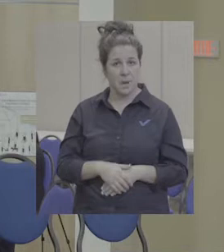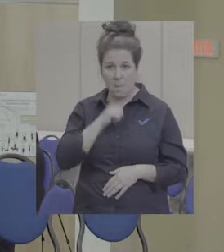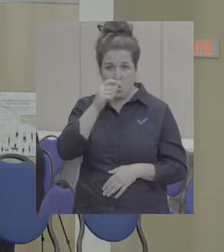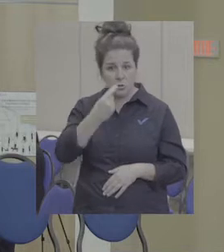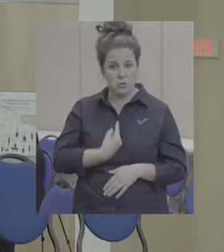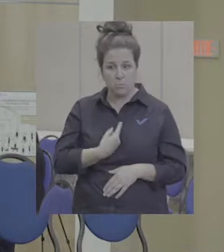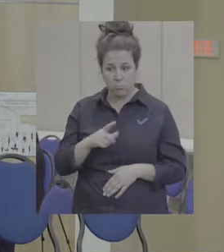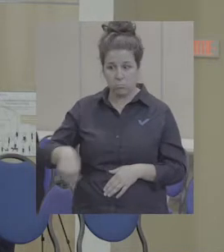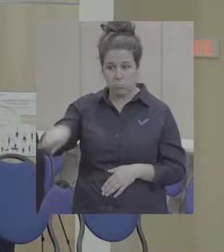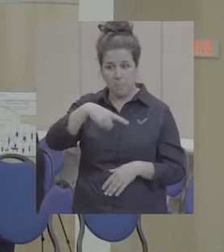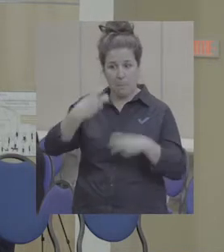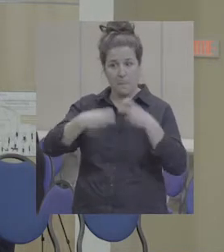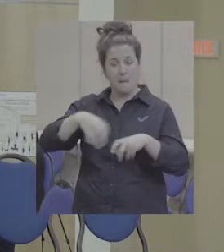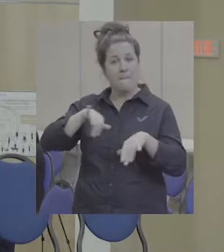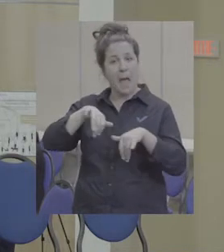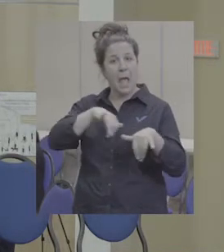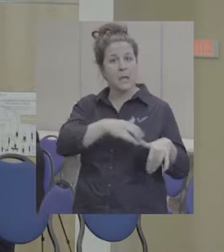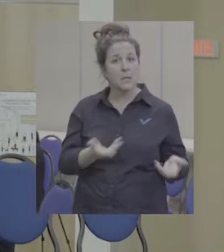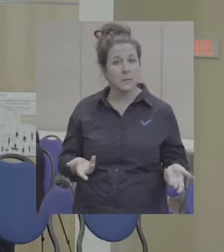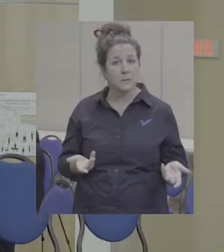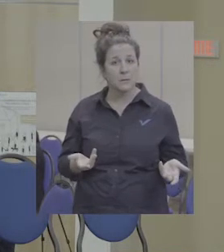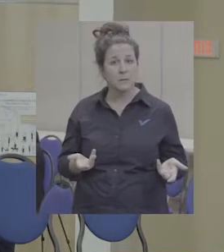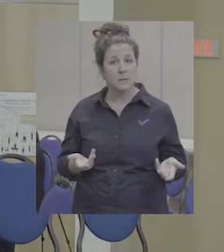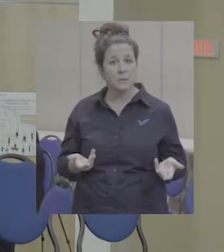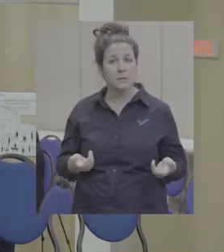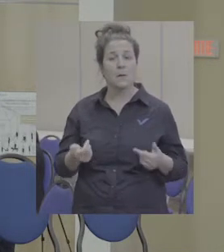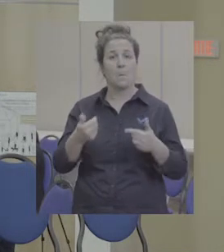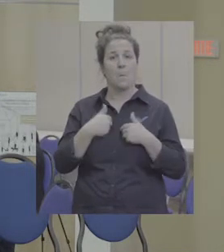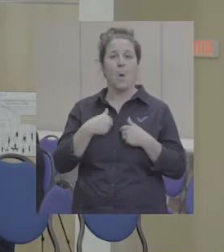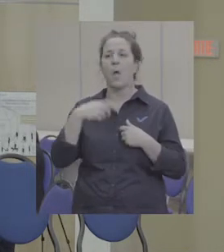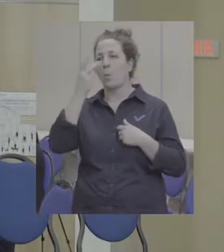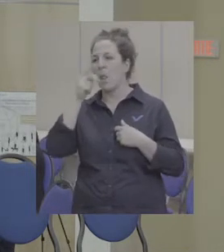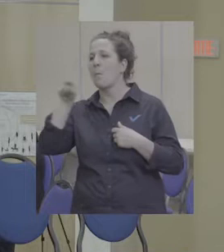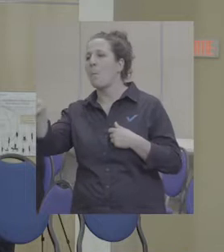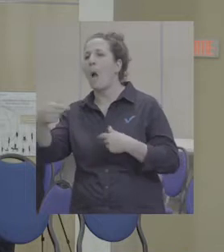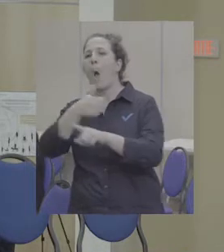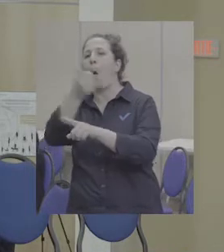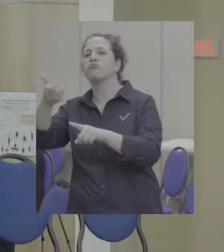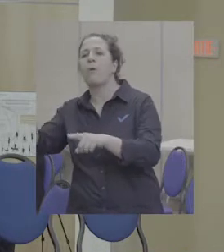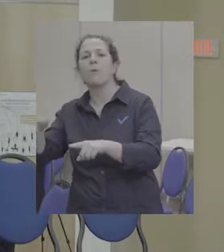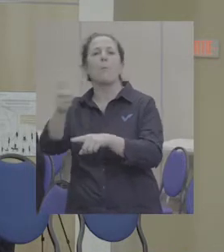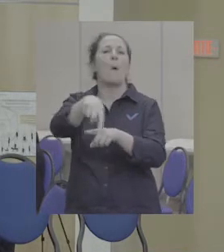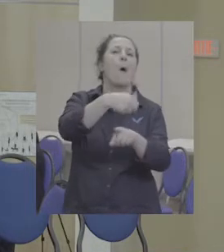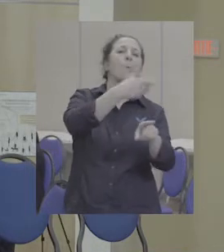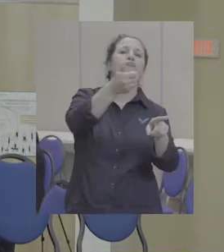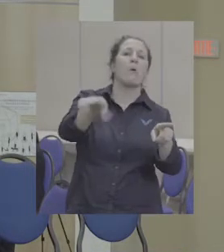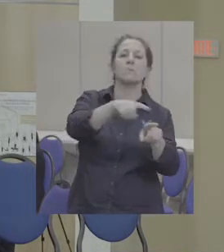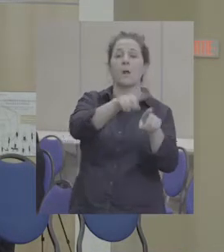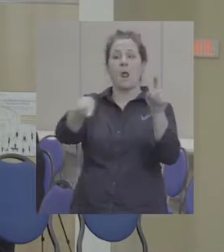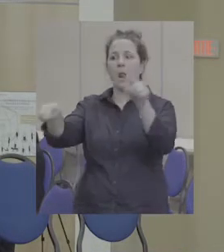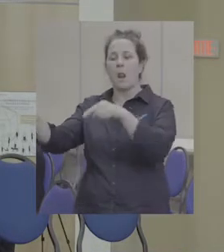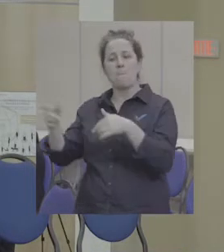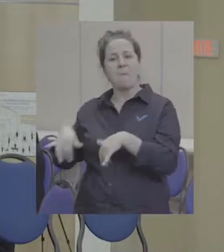J'étais pas tout seul, là, tout le monde. Puis moi, c'est de la toilette, moi, c'est autre chose. En tout